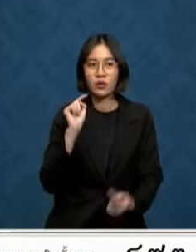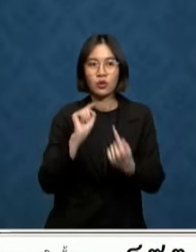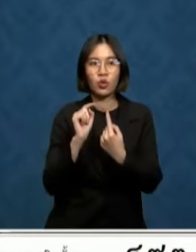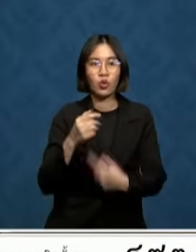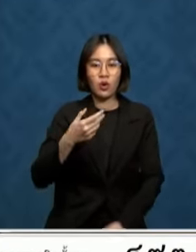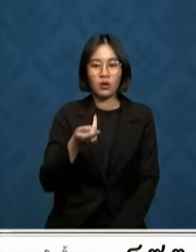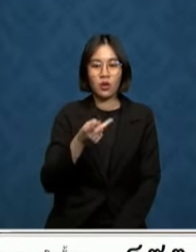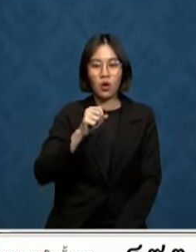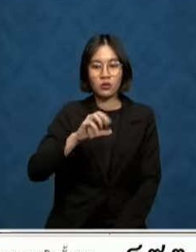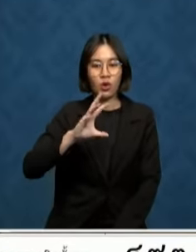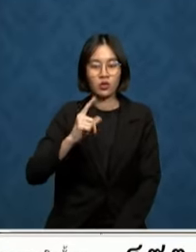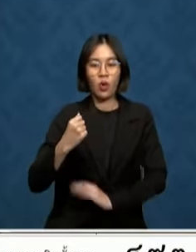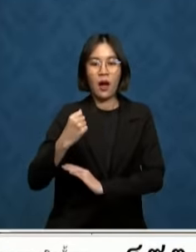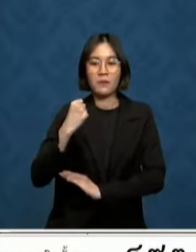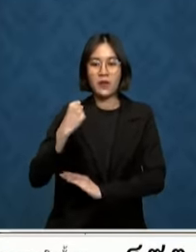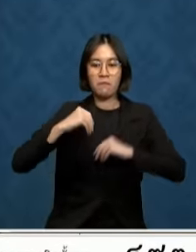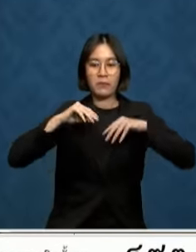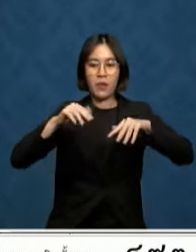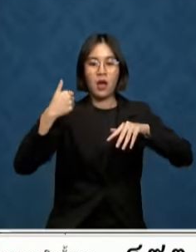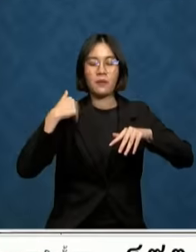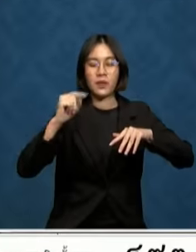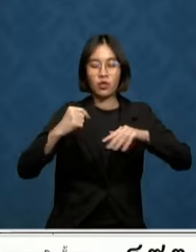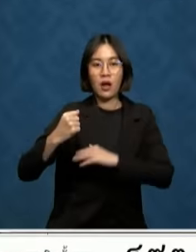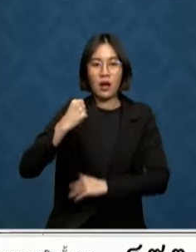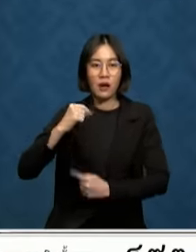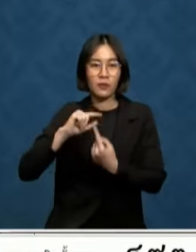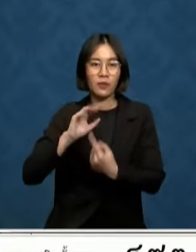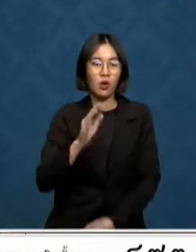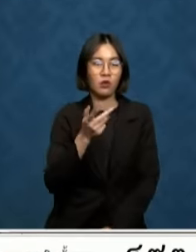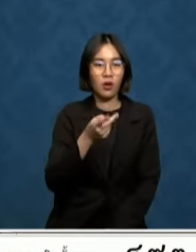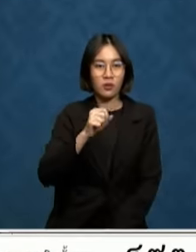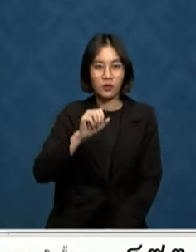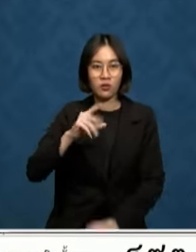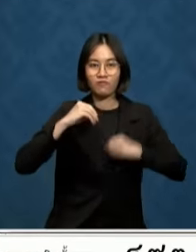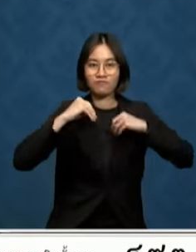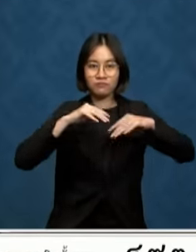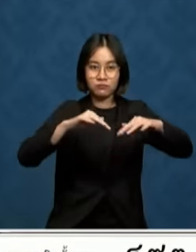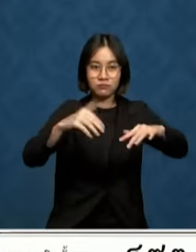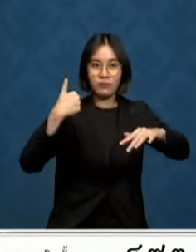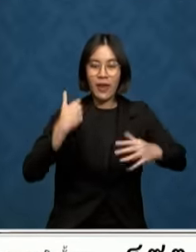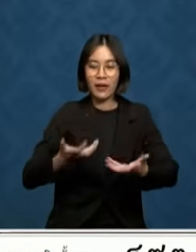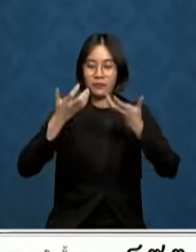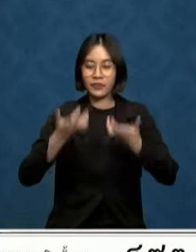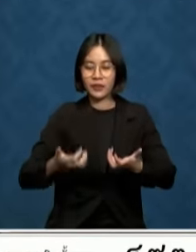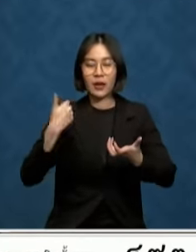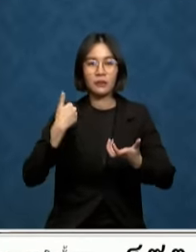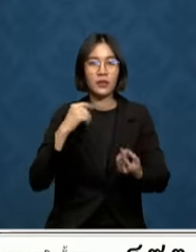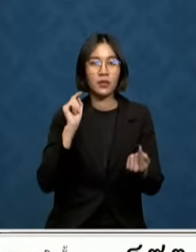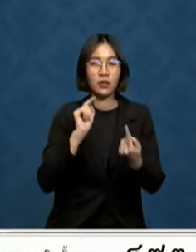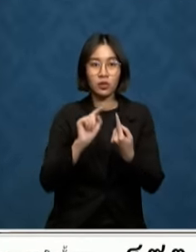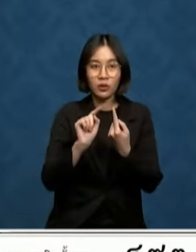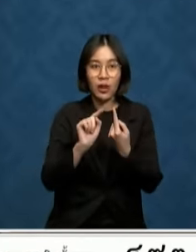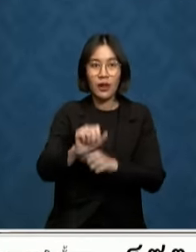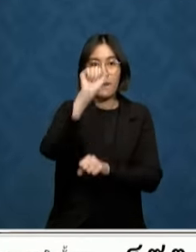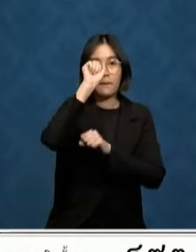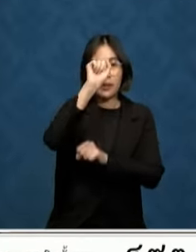ช่งที่คอสช. นั่นเรืองอำนาจได้มีการใช้อำนาจของคอสช. อย่างแร่หลายและรุนแรงไม่วาจะเป็น